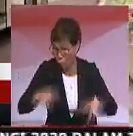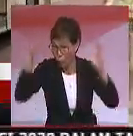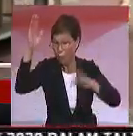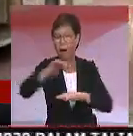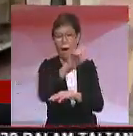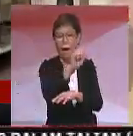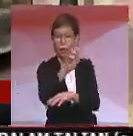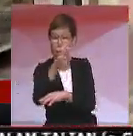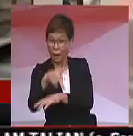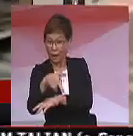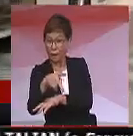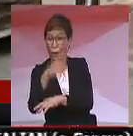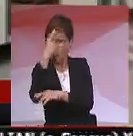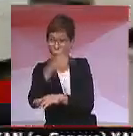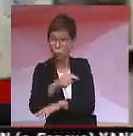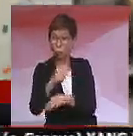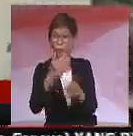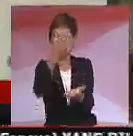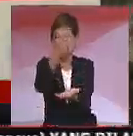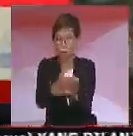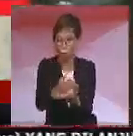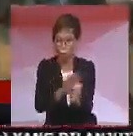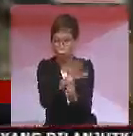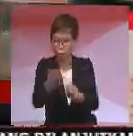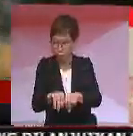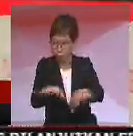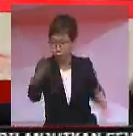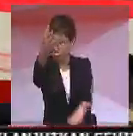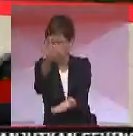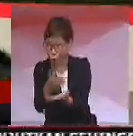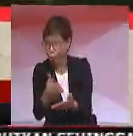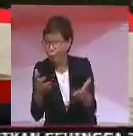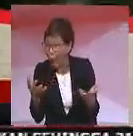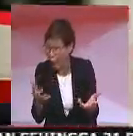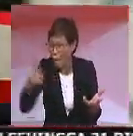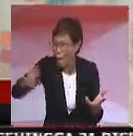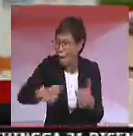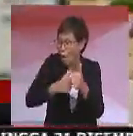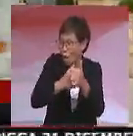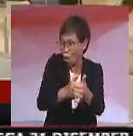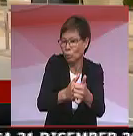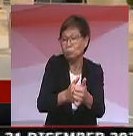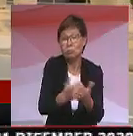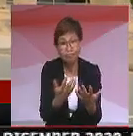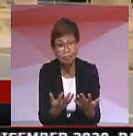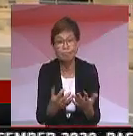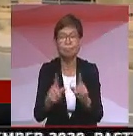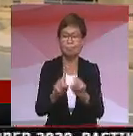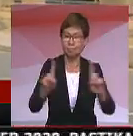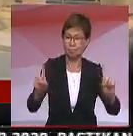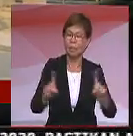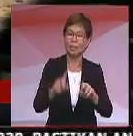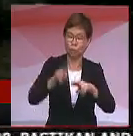prosedur operasi standard shopee untuk pencegahan penularan jangkitan qobid 19 perlu dipatuhi antaranya